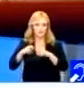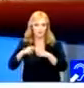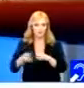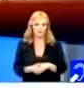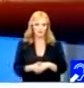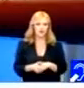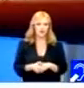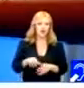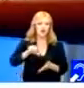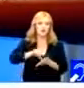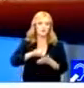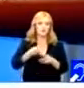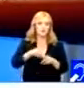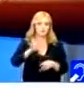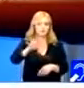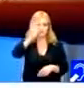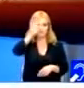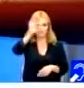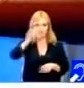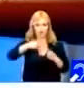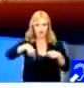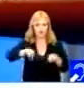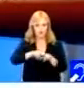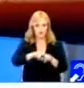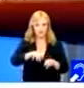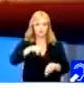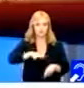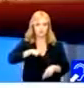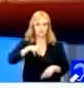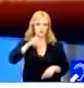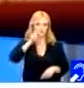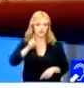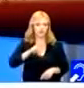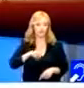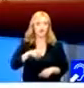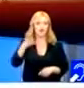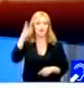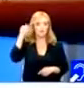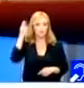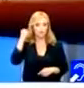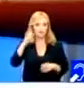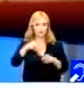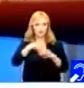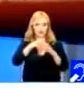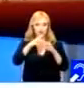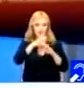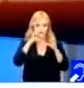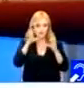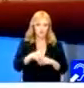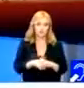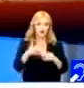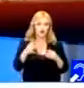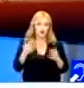GUAM. Reprezentanții celor patru țări ale organizației, Georgia, Ucraina, Republica Azerbaidjan și Republica Moldova, s-au reunit la Chișinău în